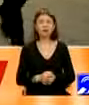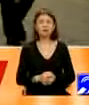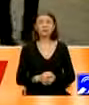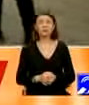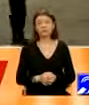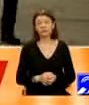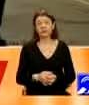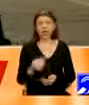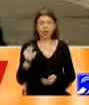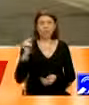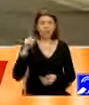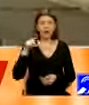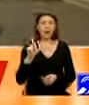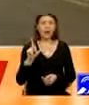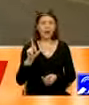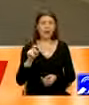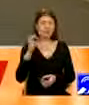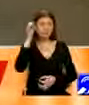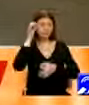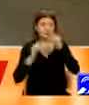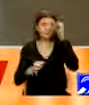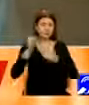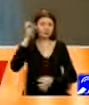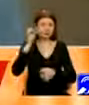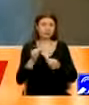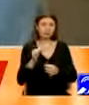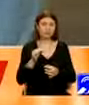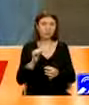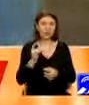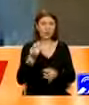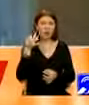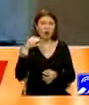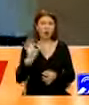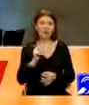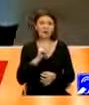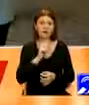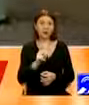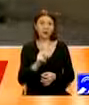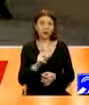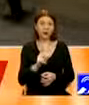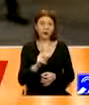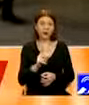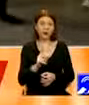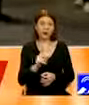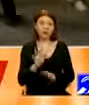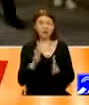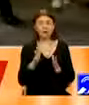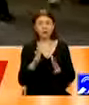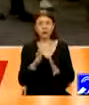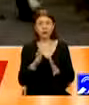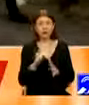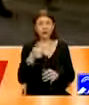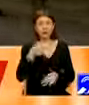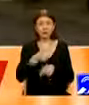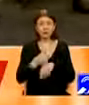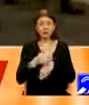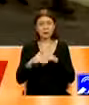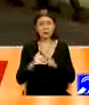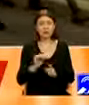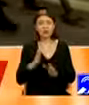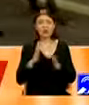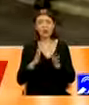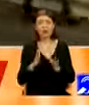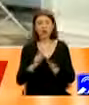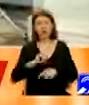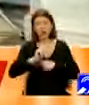din conducerea liberală iau în calcul deja un alt nume de posibil premier în cazul în